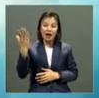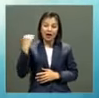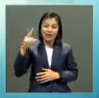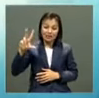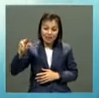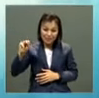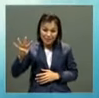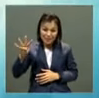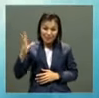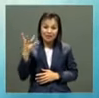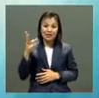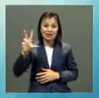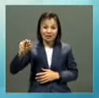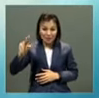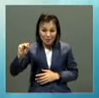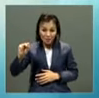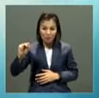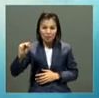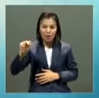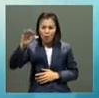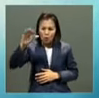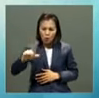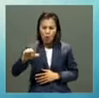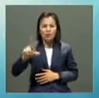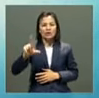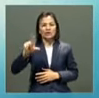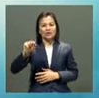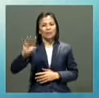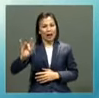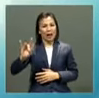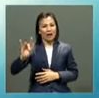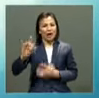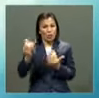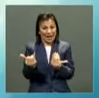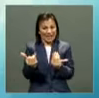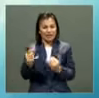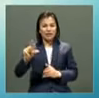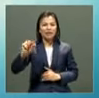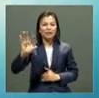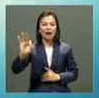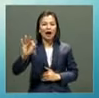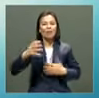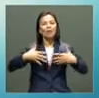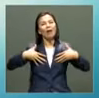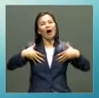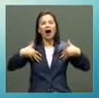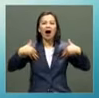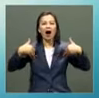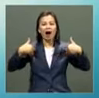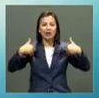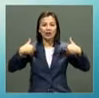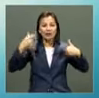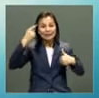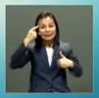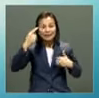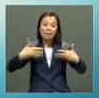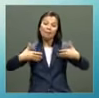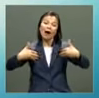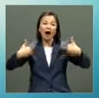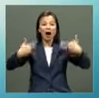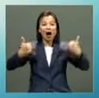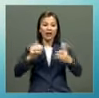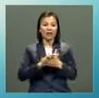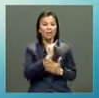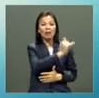34นะแต่ตัวเลขต่ำสุดที่เราเคยทำได้คือ28วันนี้29หลายคนบอกสบายใจเพราะฉะนั้นฉันก็ผ่อนคลายสักหน่อยห